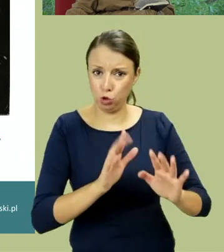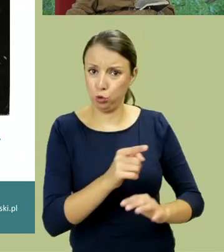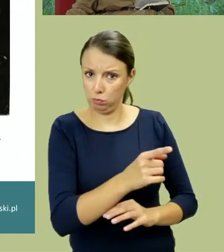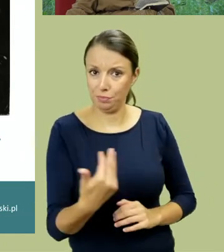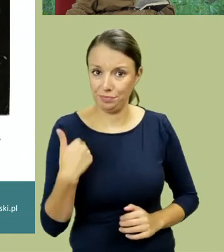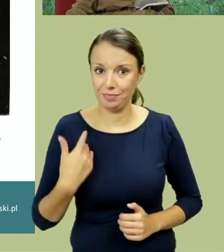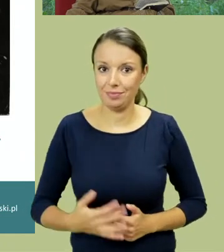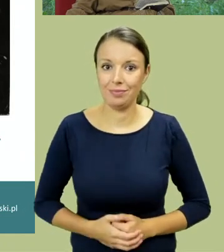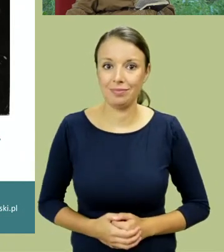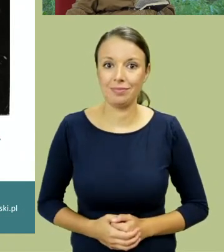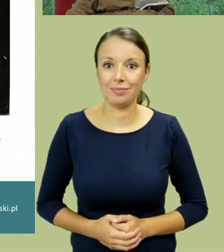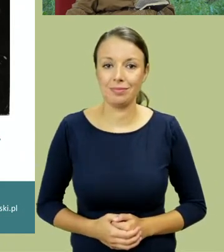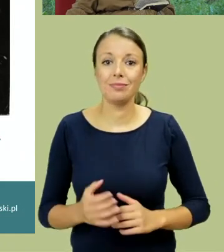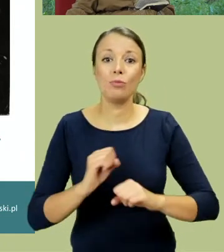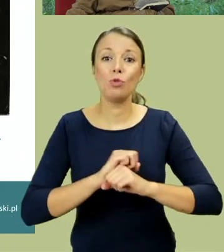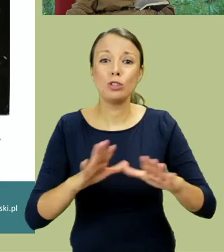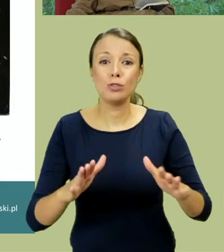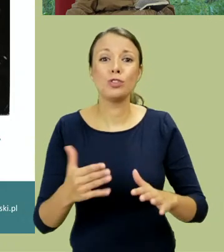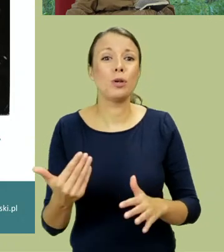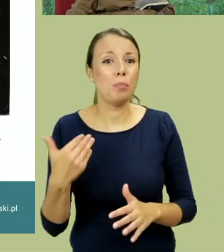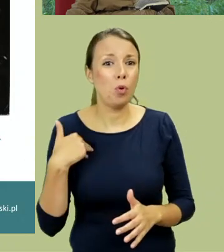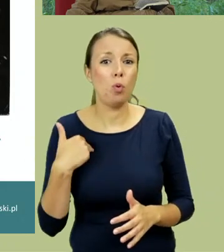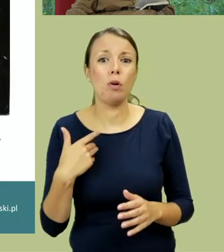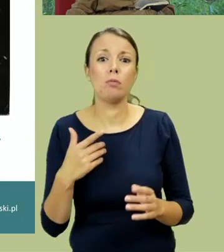do pomocy gosposie